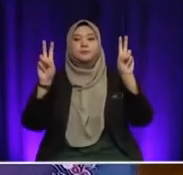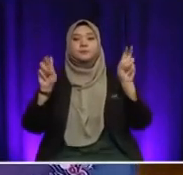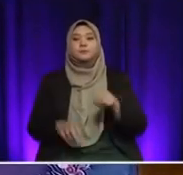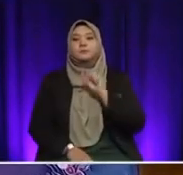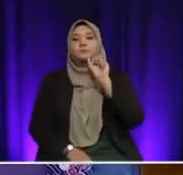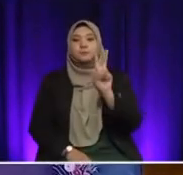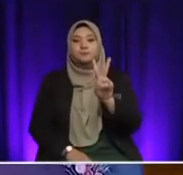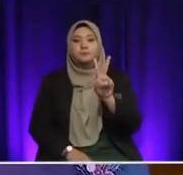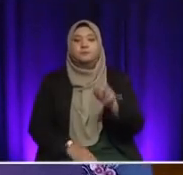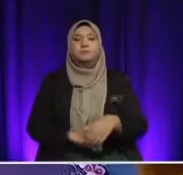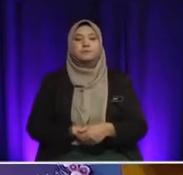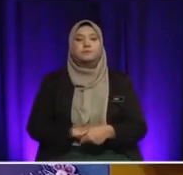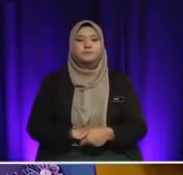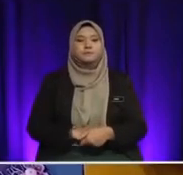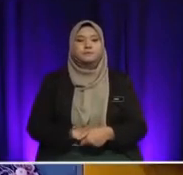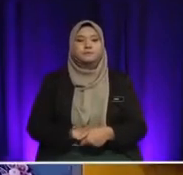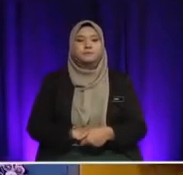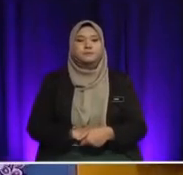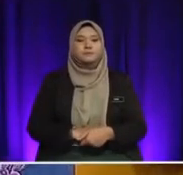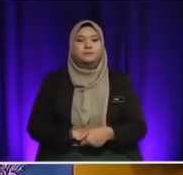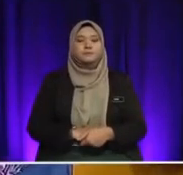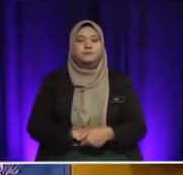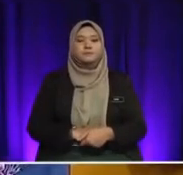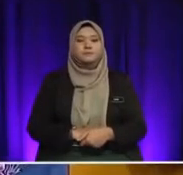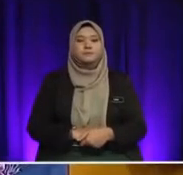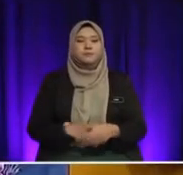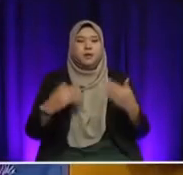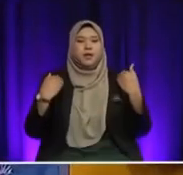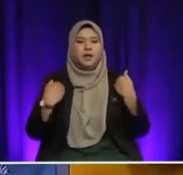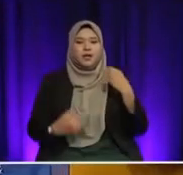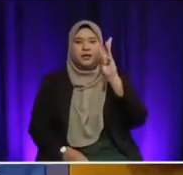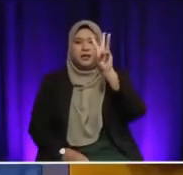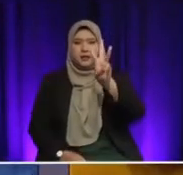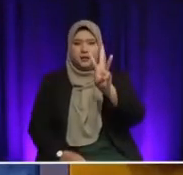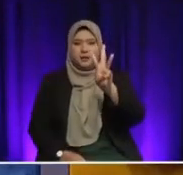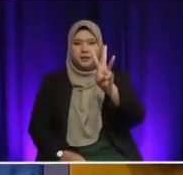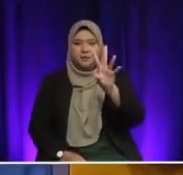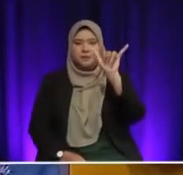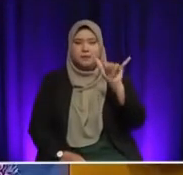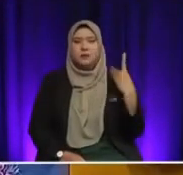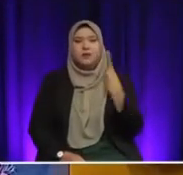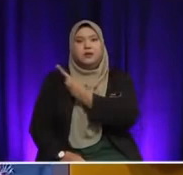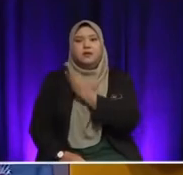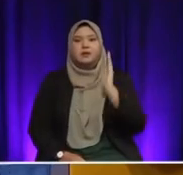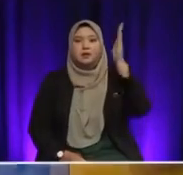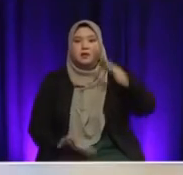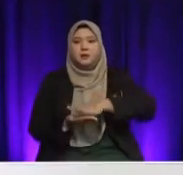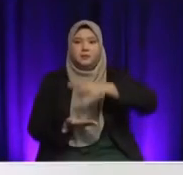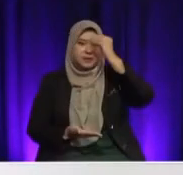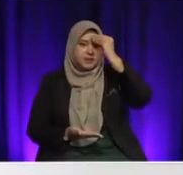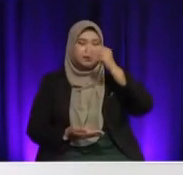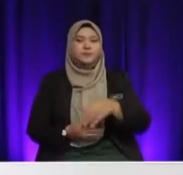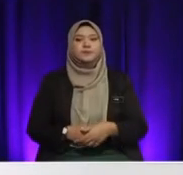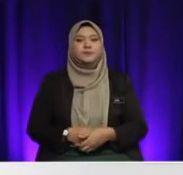ternakan. Dalam pemprosesan hasil ternakan, kita ada 6 amali. Okey, standard kandungan tu maksudnya 6 amali lah kita kena